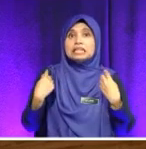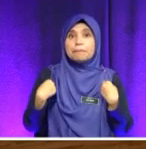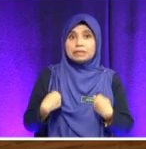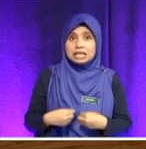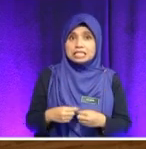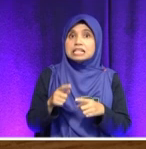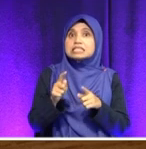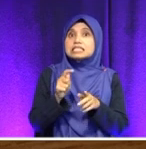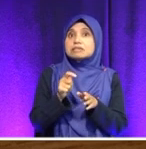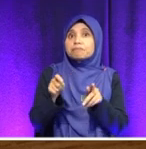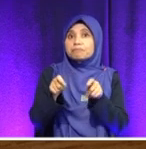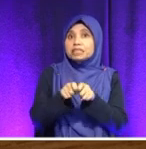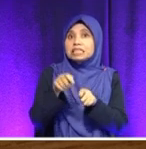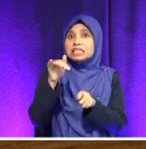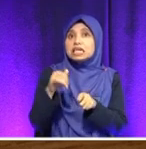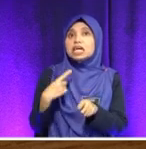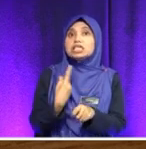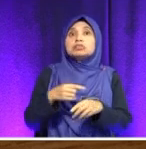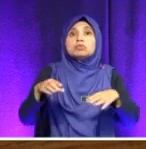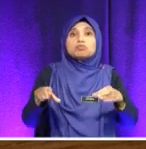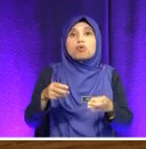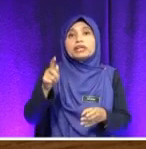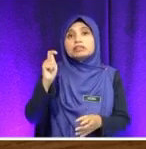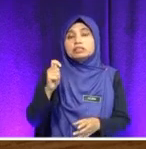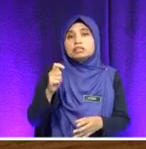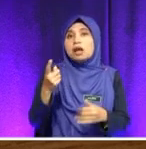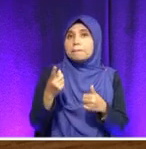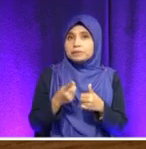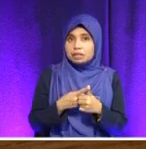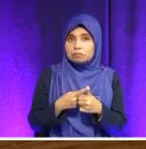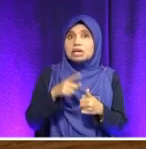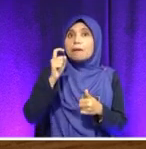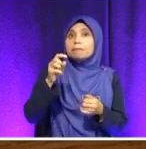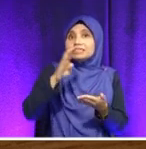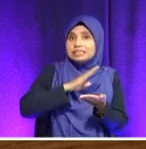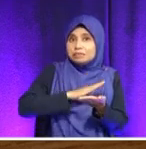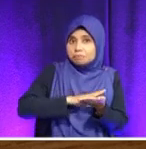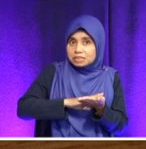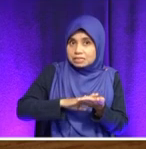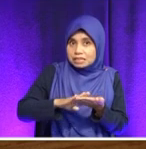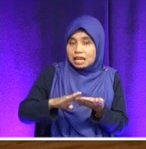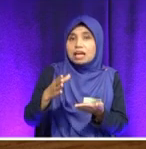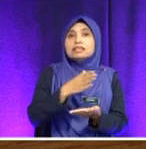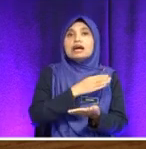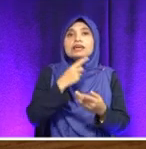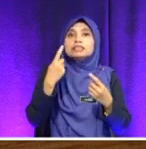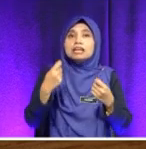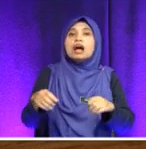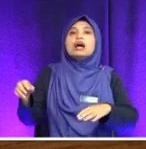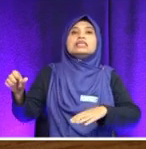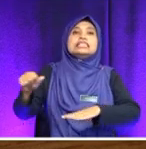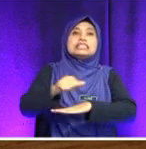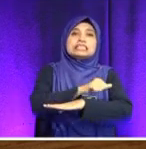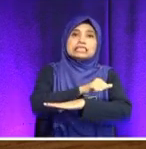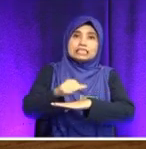tadi. Kita dah buat melipat napkin tadi. Jadi pastikan yang pertama napkin bersih dan telah disetrika. Kita lakukan lipatan